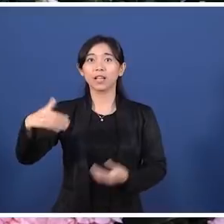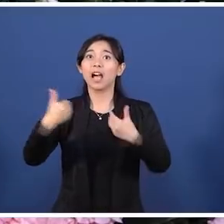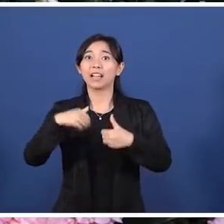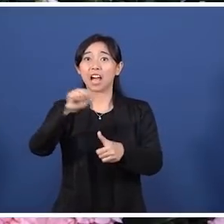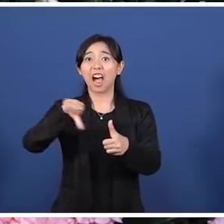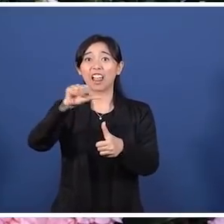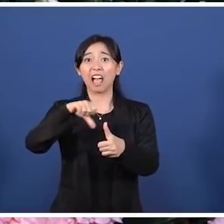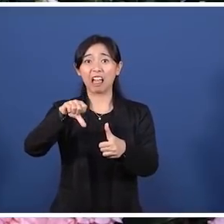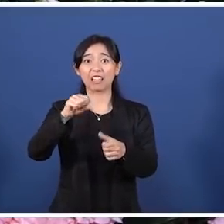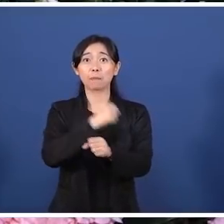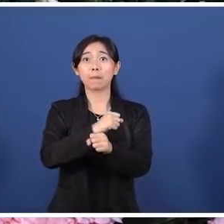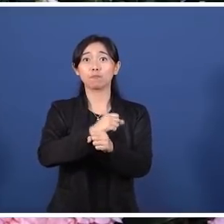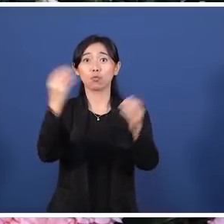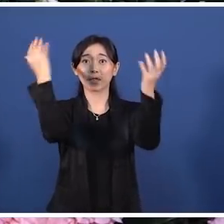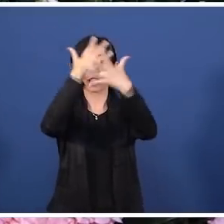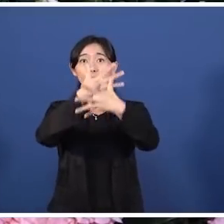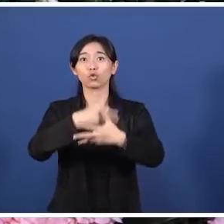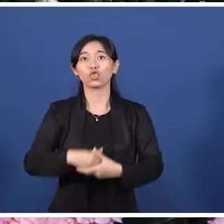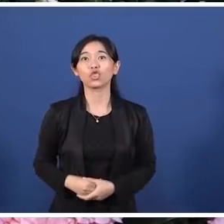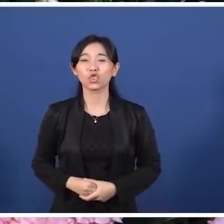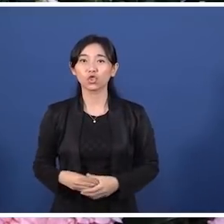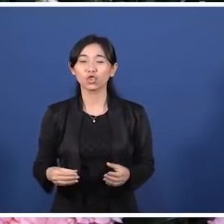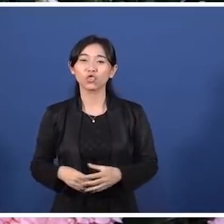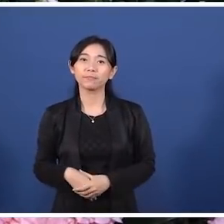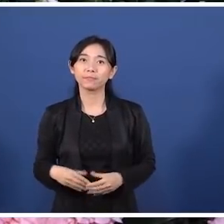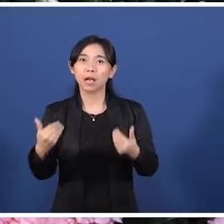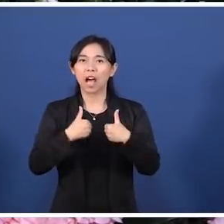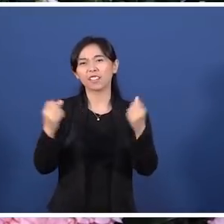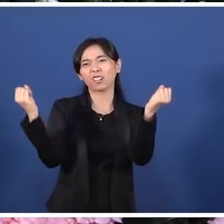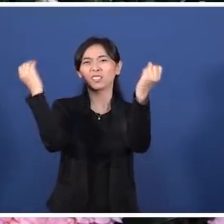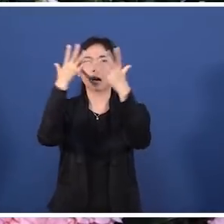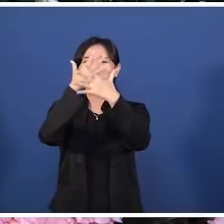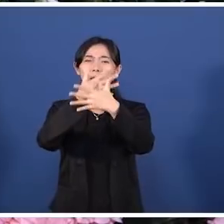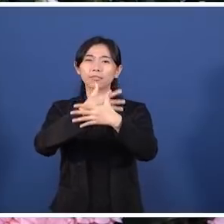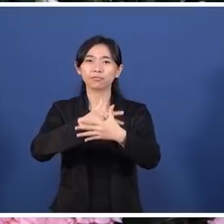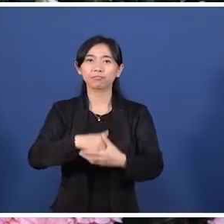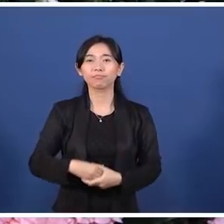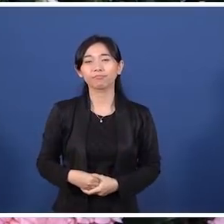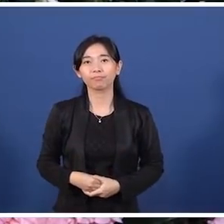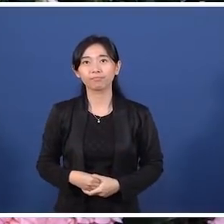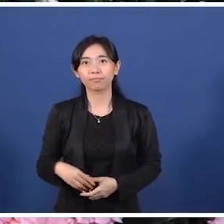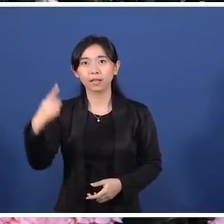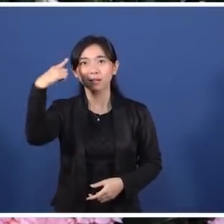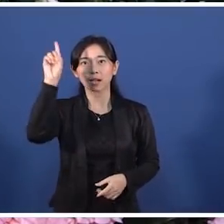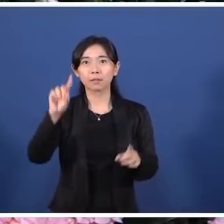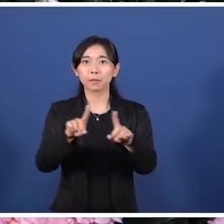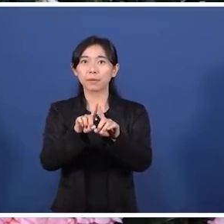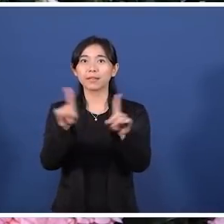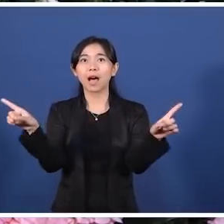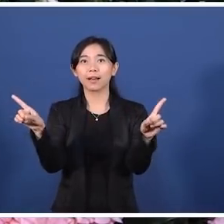itu bisa kita lihat dalam berbagai bentuk. Ada ketakutan karena